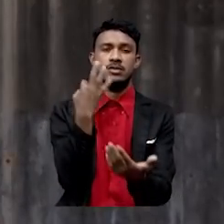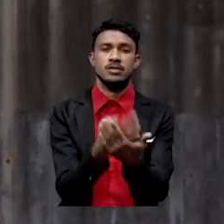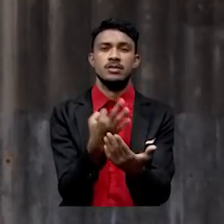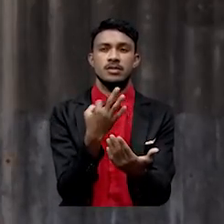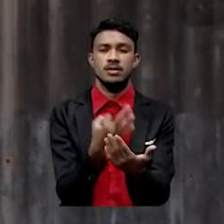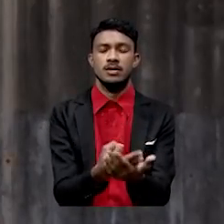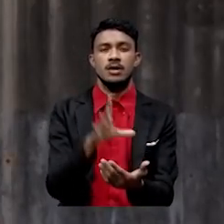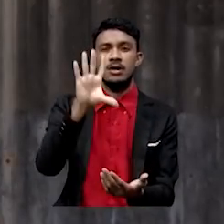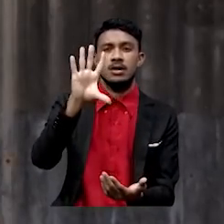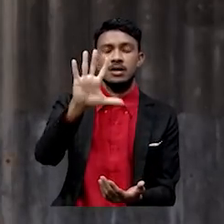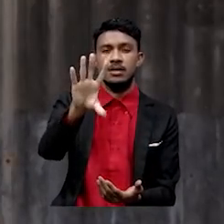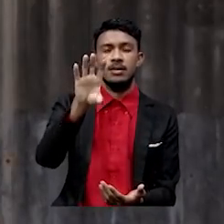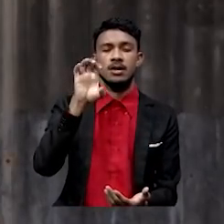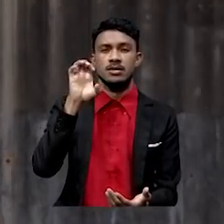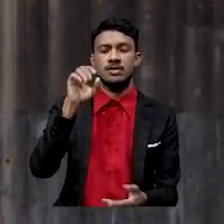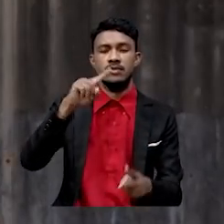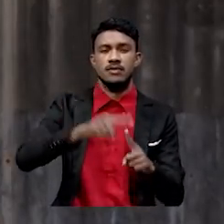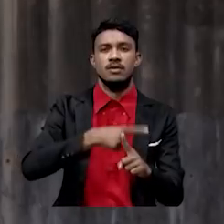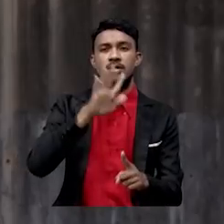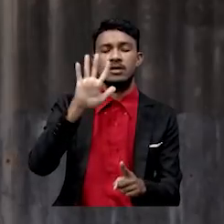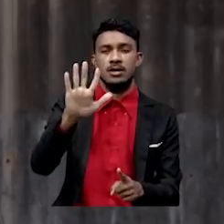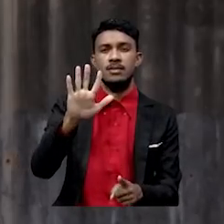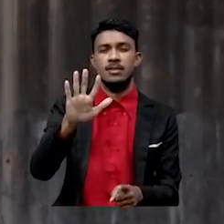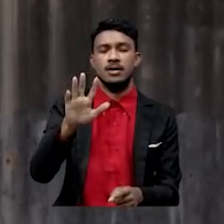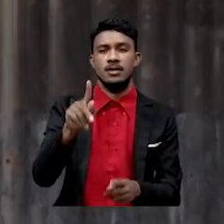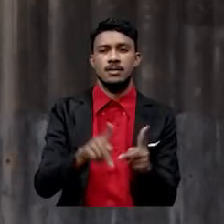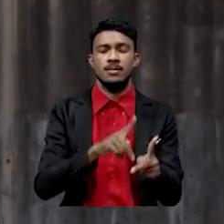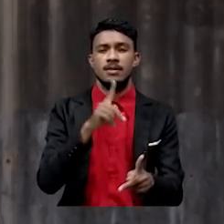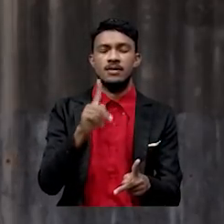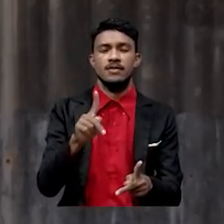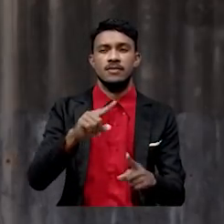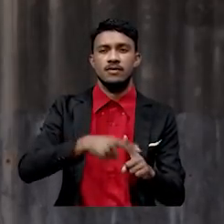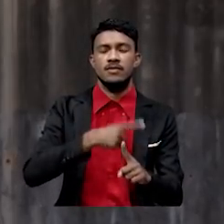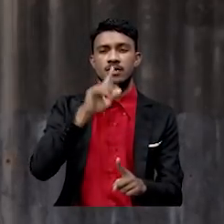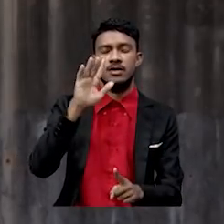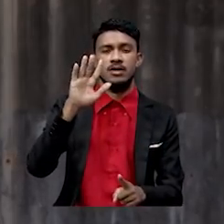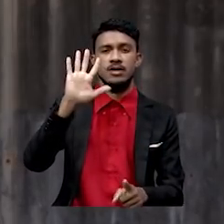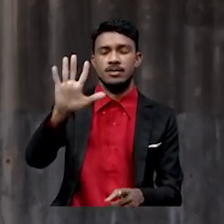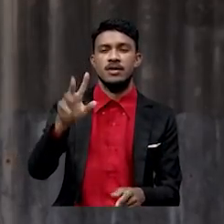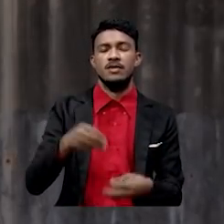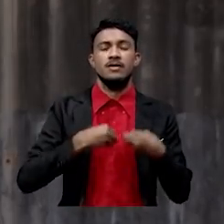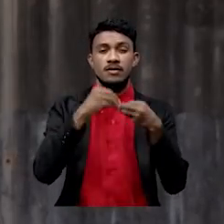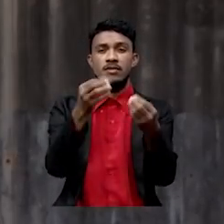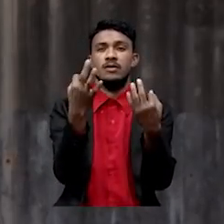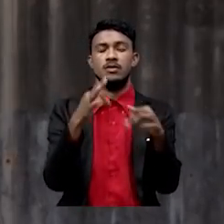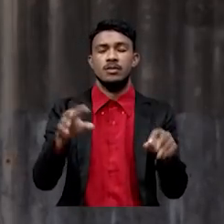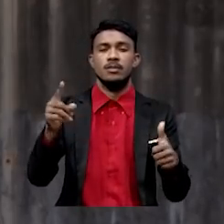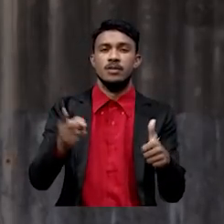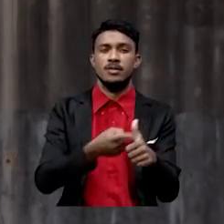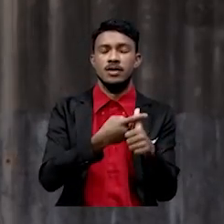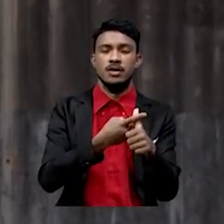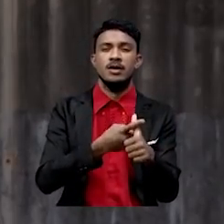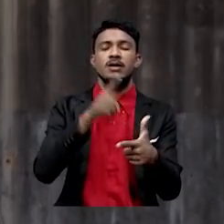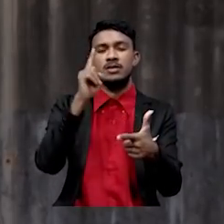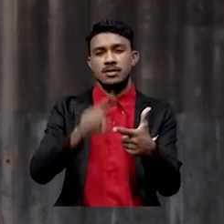Durante 500 ni ba fulan lima ema tolore ita dala sake fulani mana fuvel ta kedas ape permeru ni funa sane sibuna sane